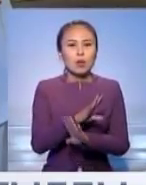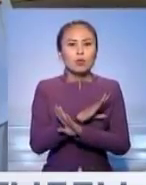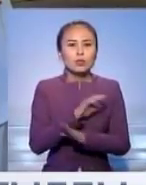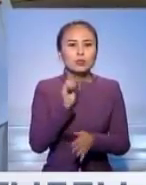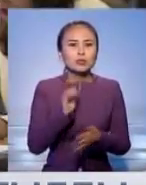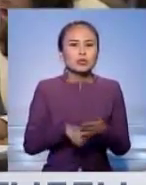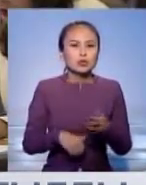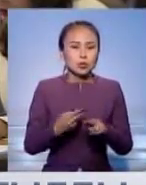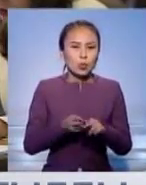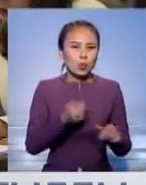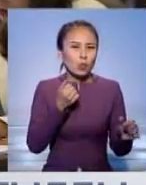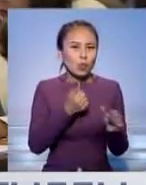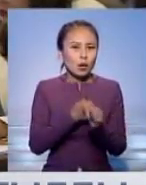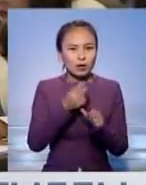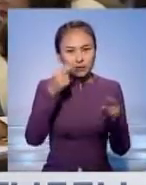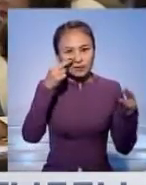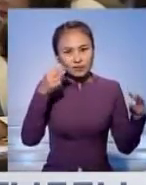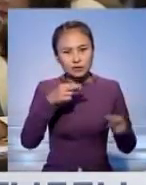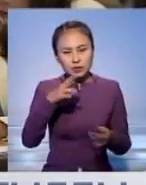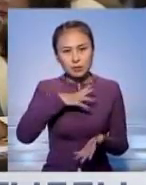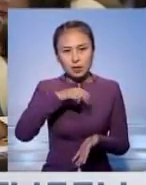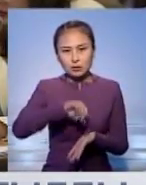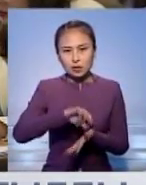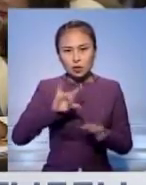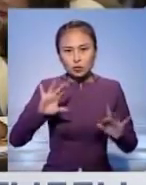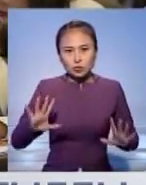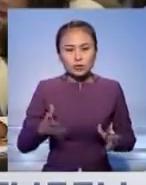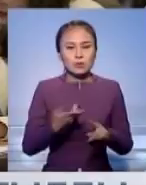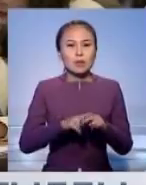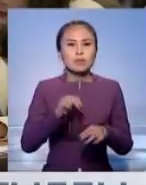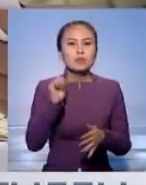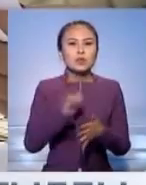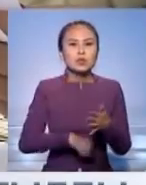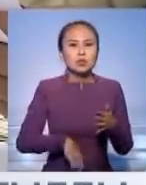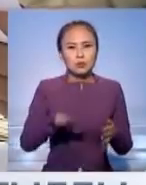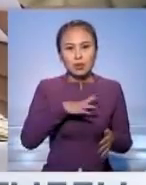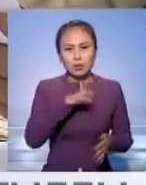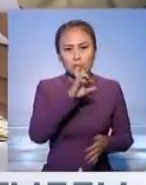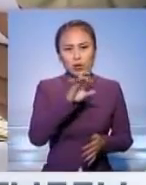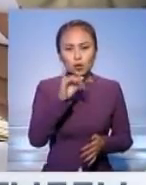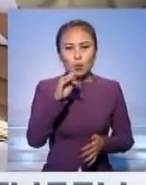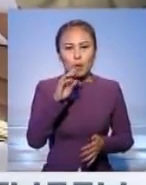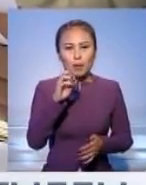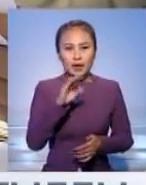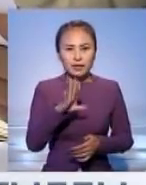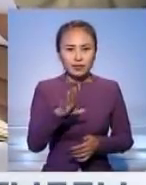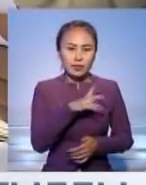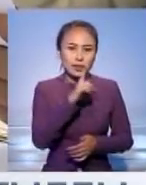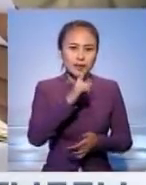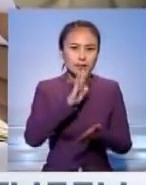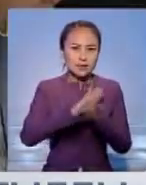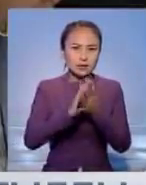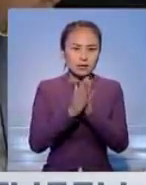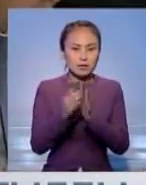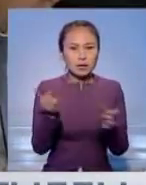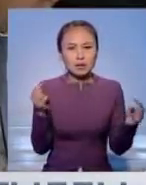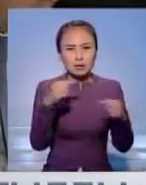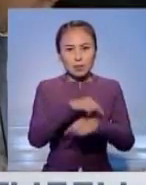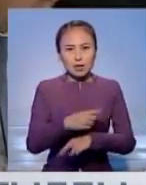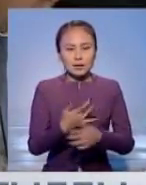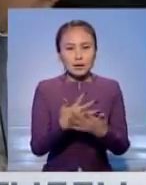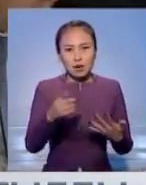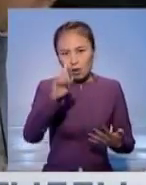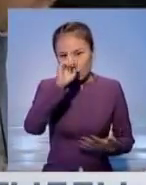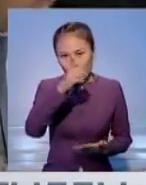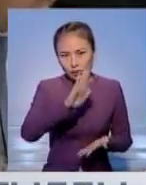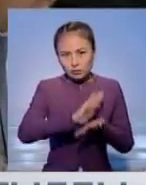соқтырған жол апатына куәгер деп танылған еді. Қайғылы жағдайға басты себепкер Бауыржан Құрманбаев тараптардың өзара келісімге келуіне орай бір